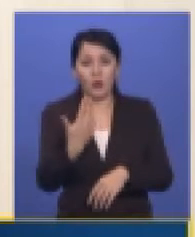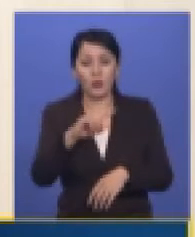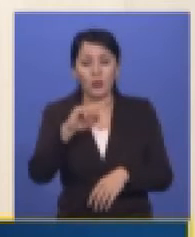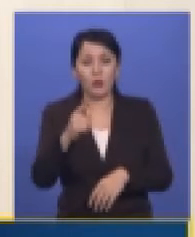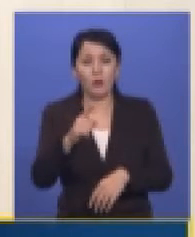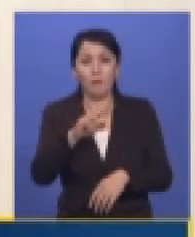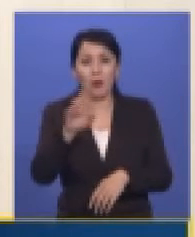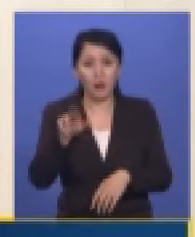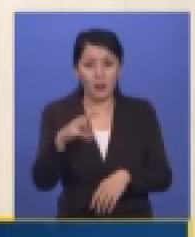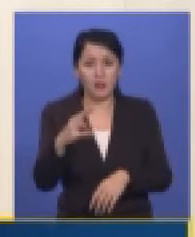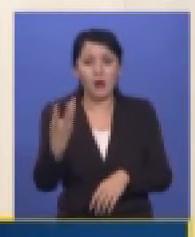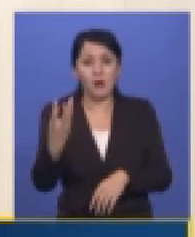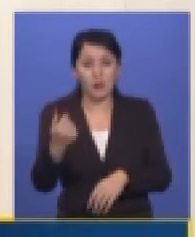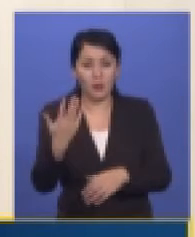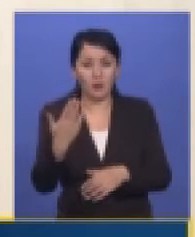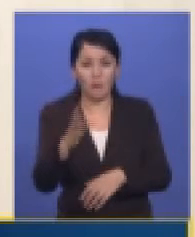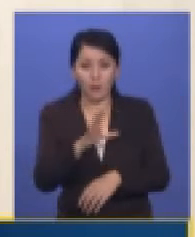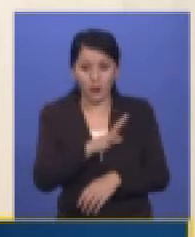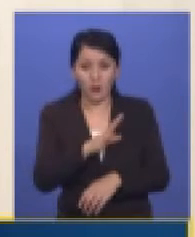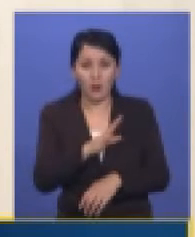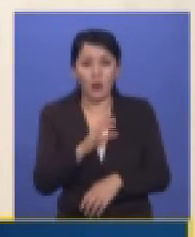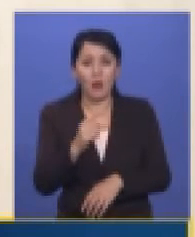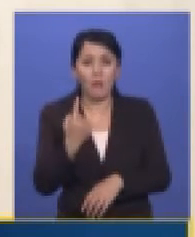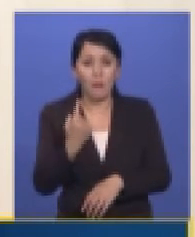бөлінді. Биыл тағы